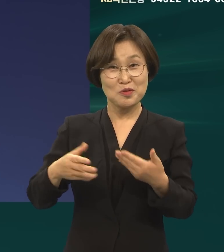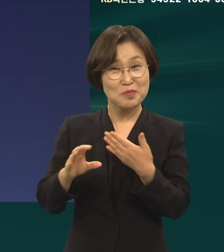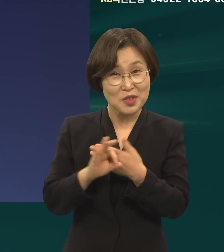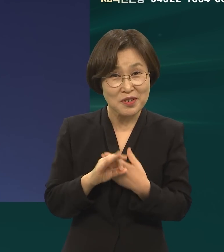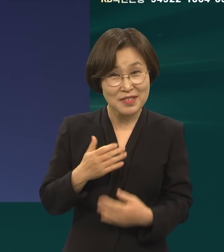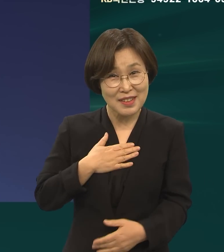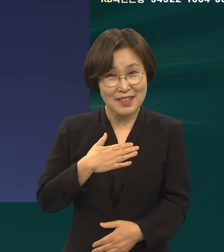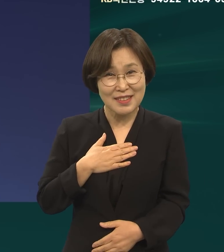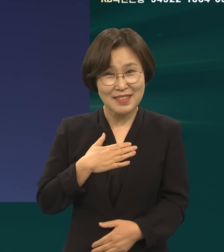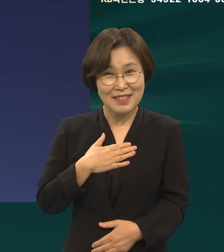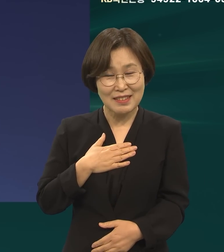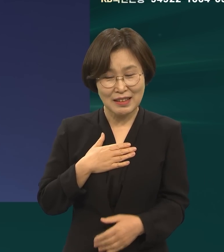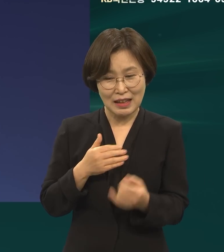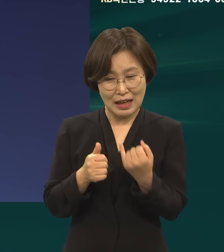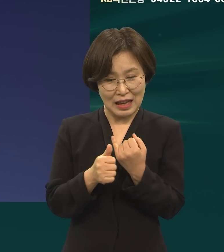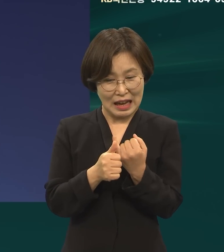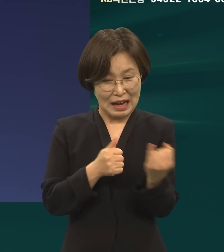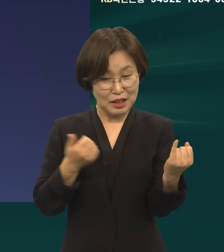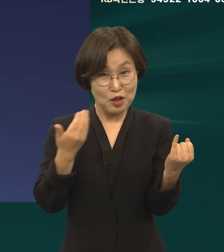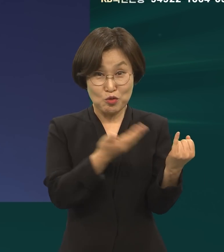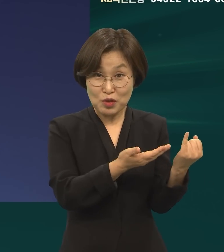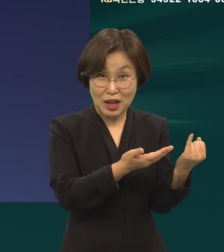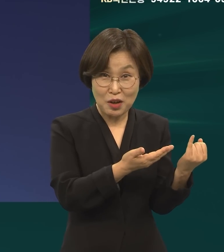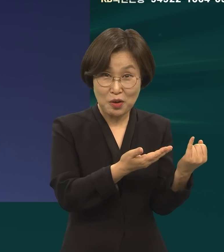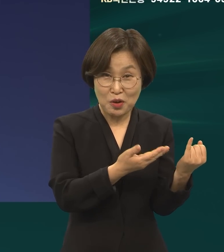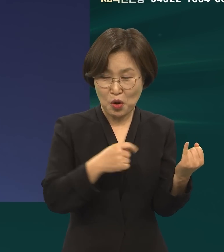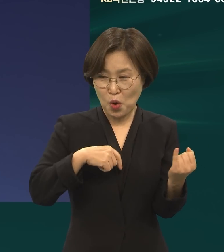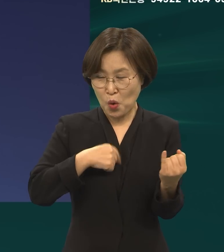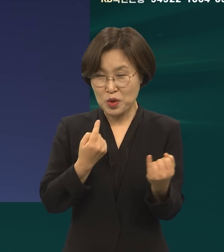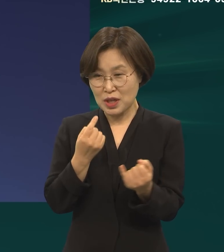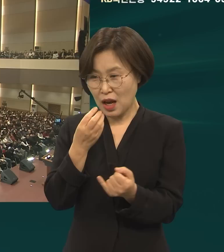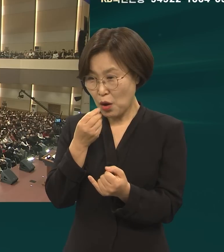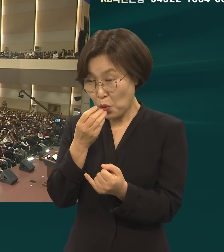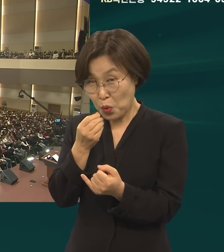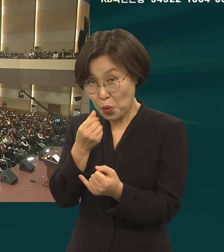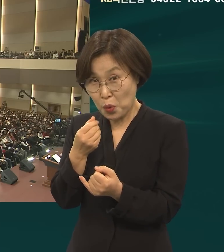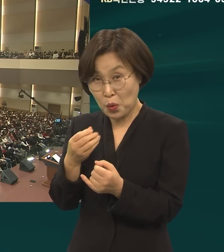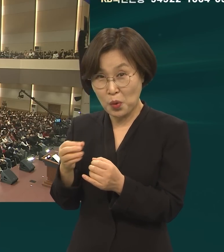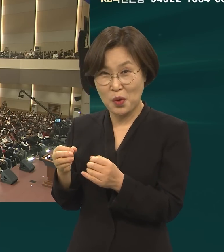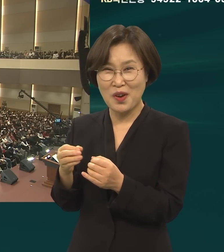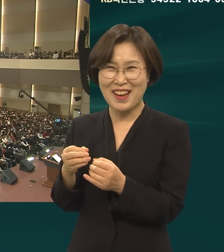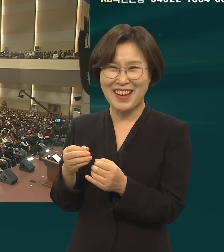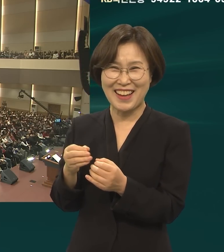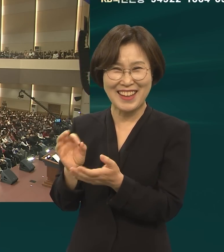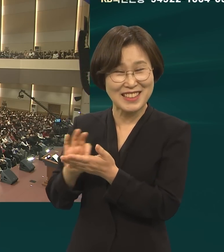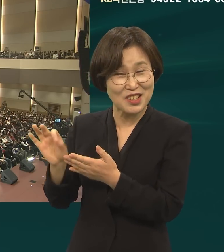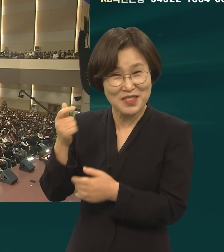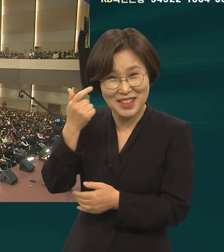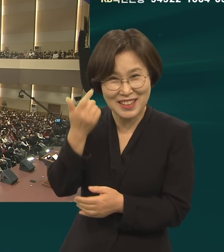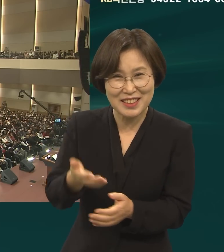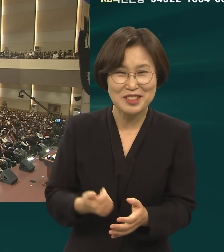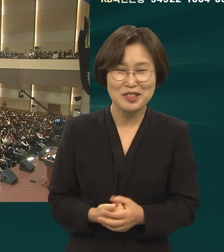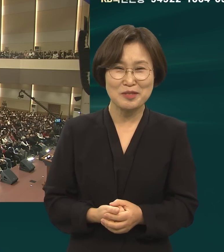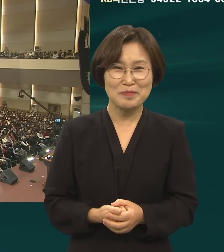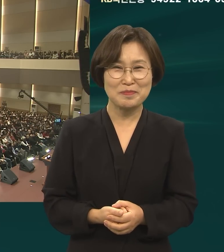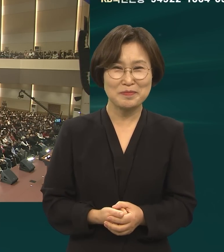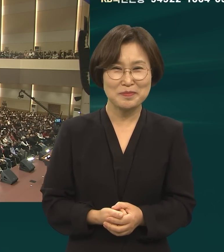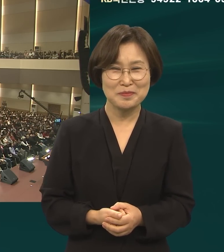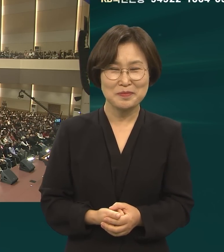제가 아내를 줄 것 같습니까? 저 혼자 몰래 은행에 넣을 것 같습니까? 모르겠지만 한번 짐작을 해서 어떻게 할 것